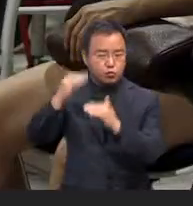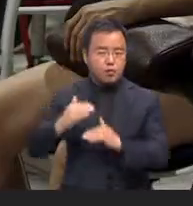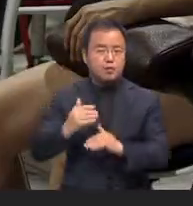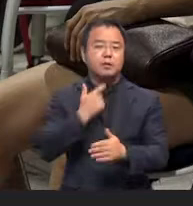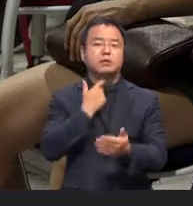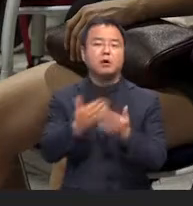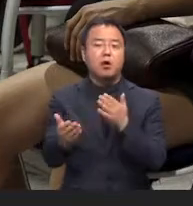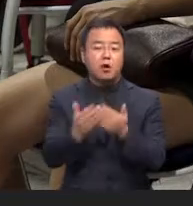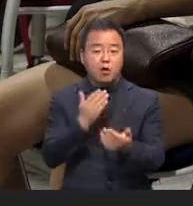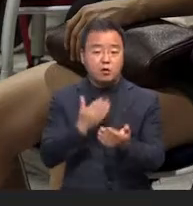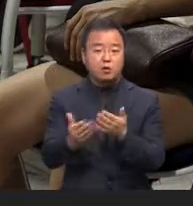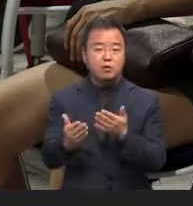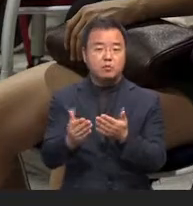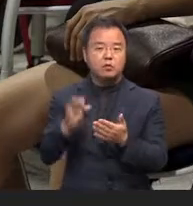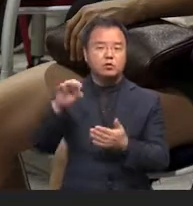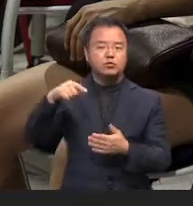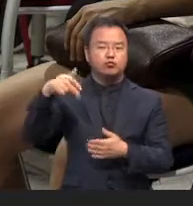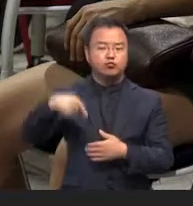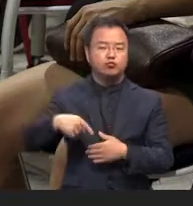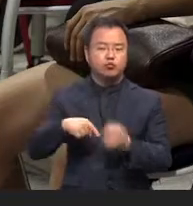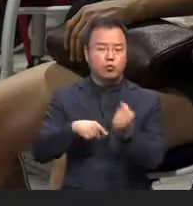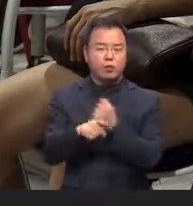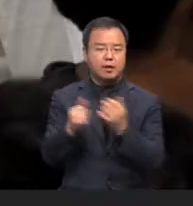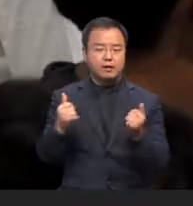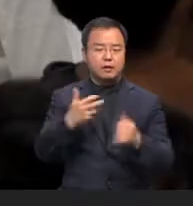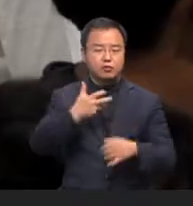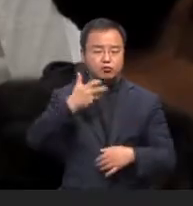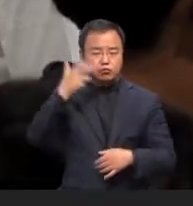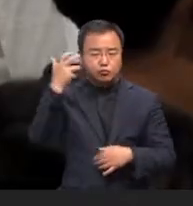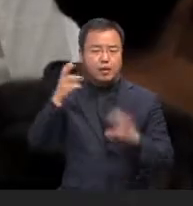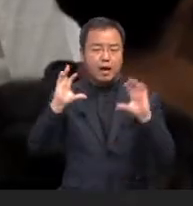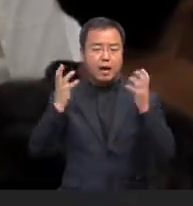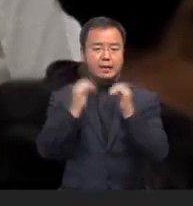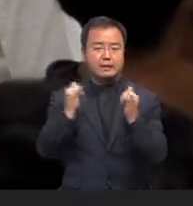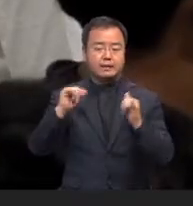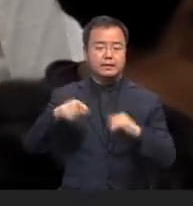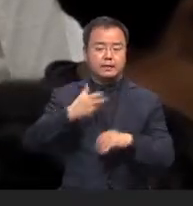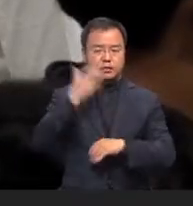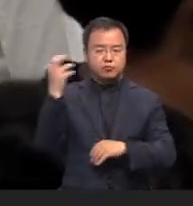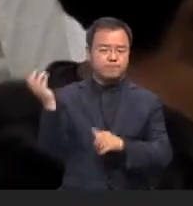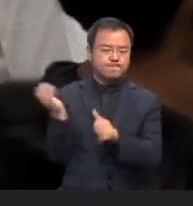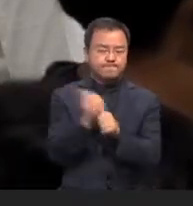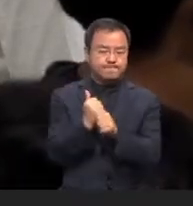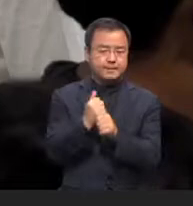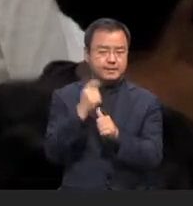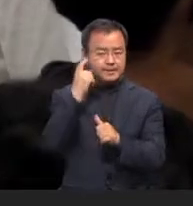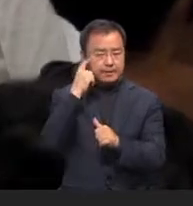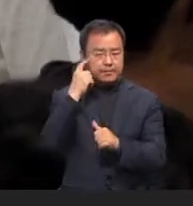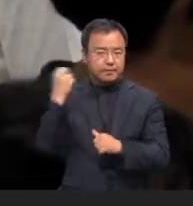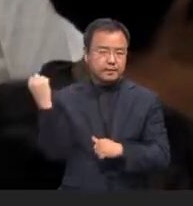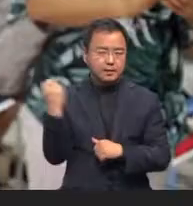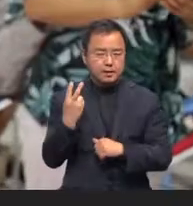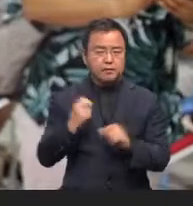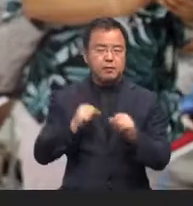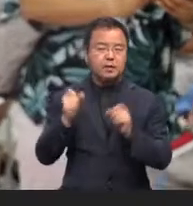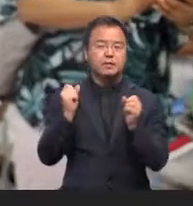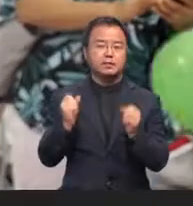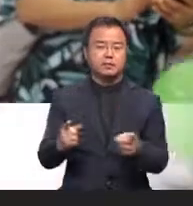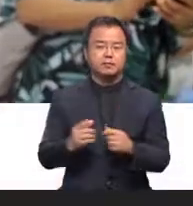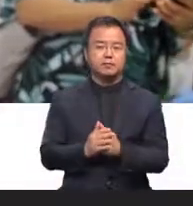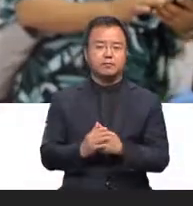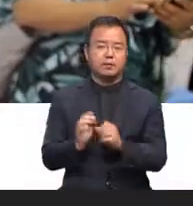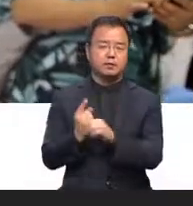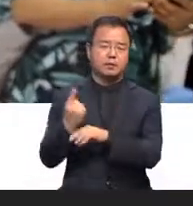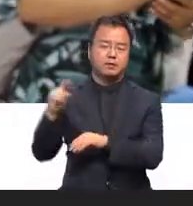경험은 우주 과학자를 꿈꾸는 아이들이 자신의 꿈을 다잡는 계기가 되기도 했습니다. 이제